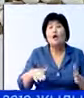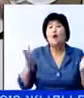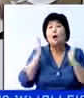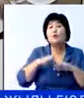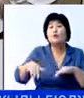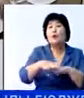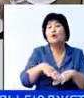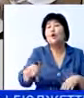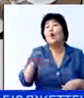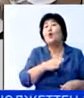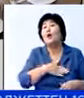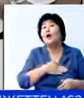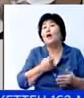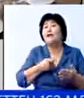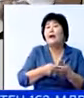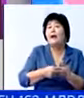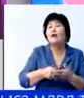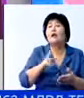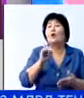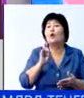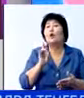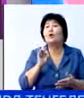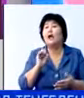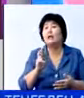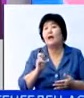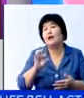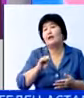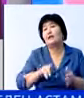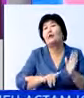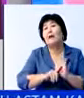қауымның рухани нәрі Құран аяттарымен басталды.